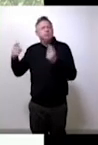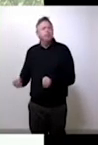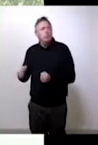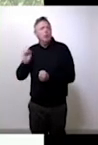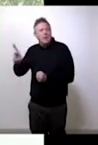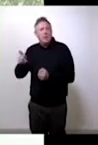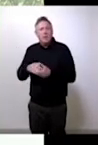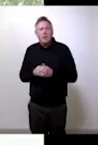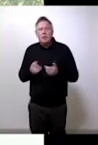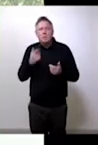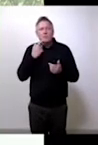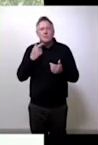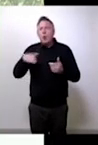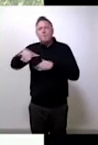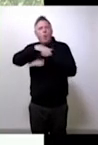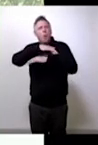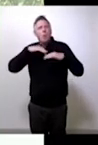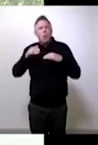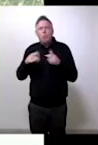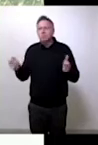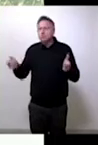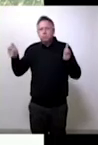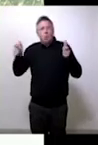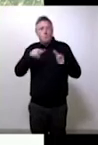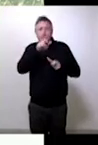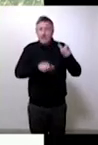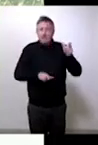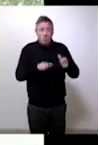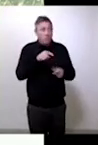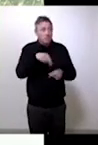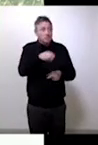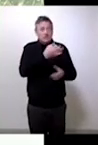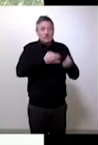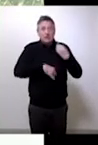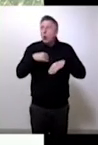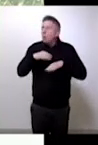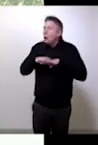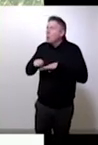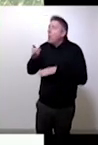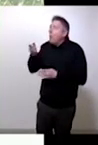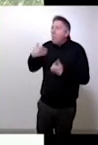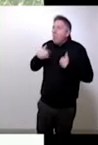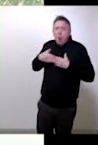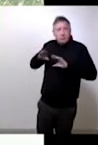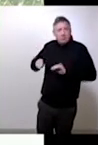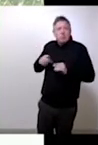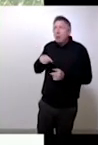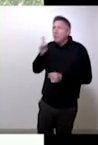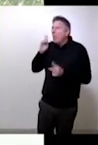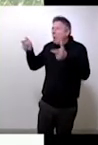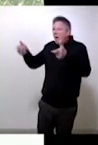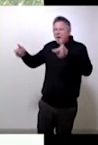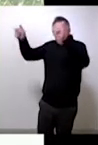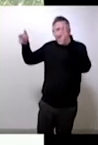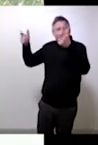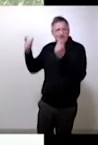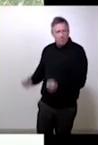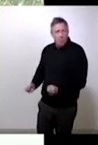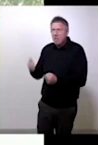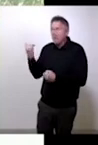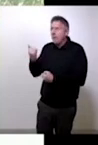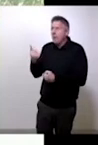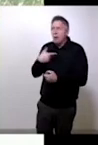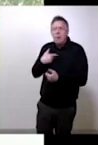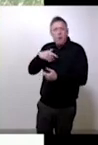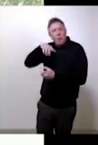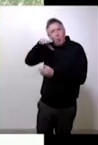Parfois, on a rencontré des habitants encore dernièrement qui nous expliquaient sur certains quartiers qu'ils ne voyaient pas l'intérêt d'aller démolir, que ça faisait partie aussi de leur quartier,